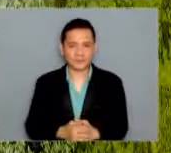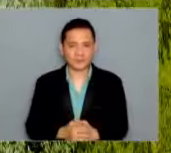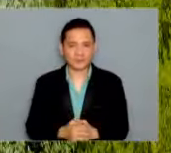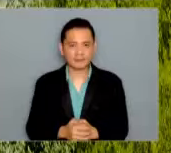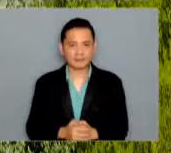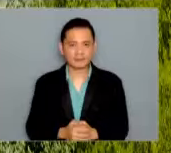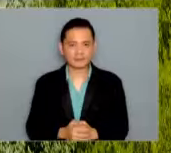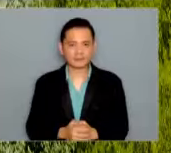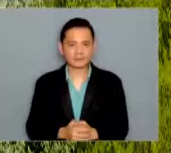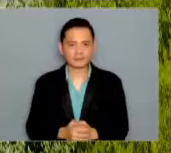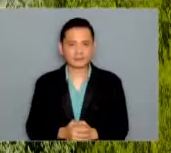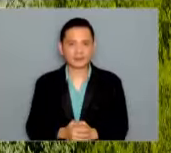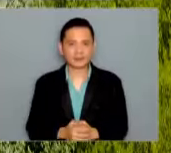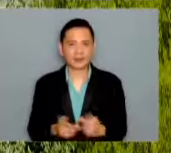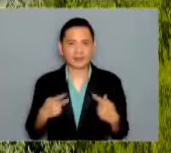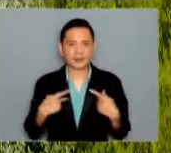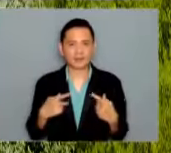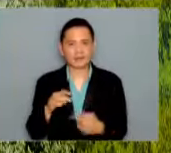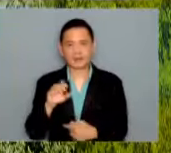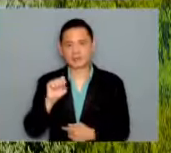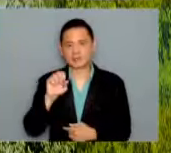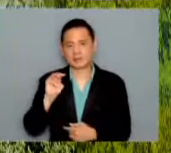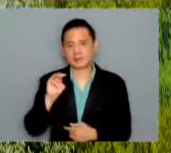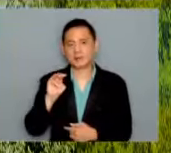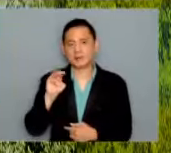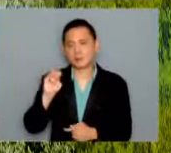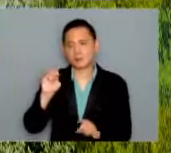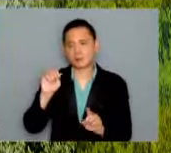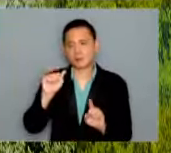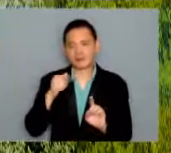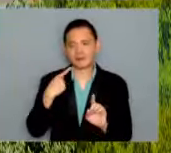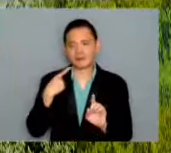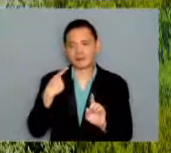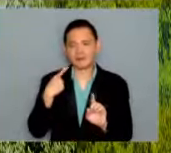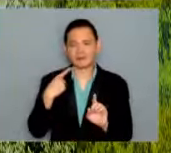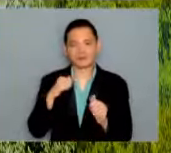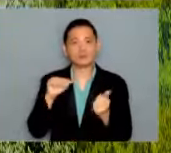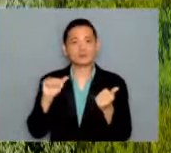3G Run Asia, nagaganapin this Sunday, April 7. Pero sold out na po siya.